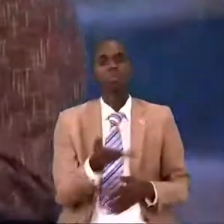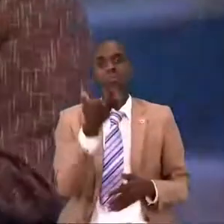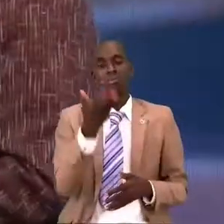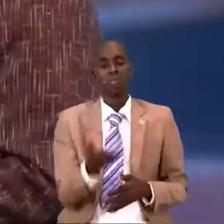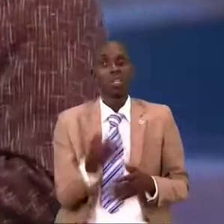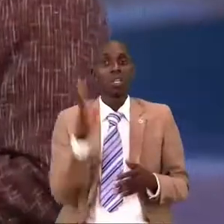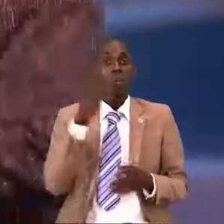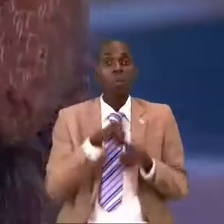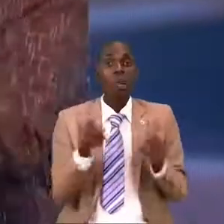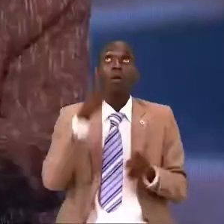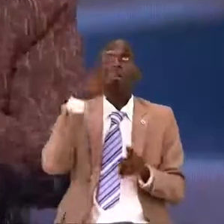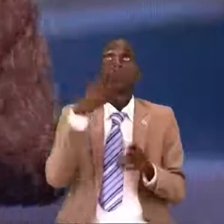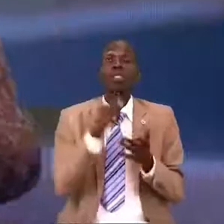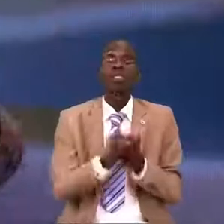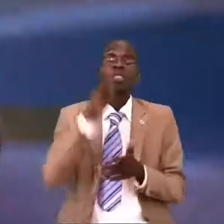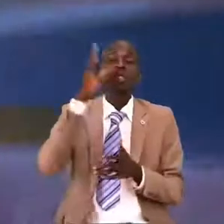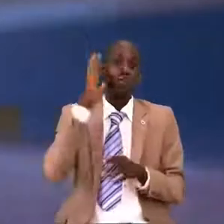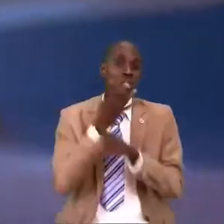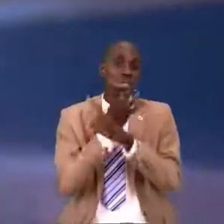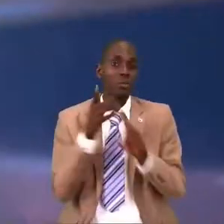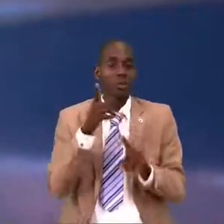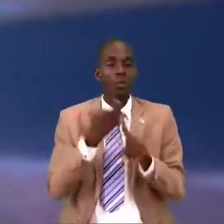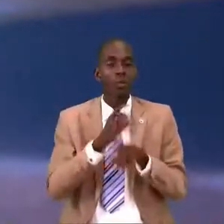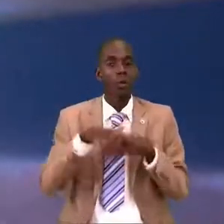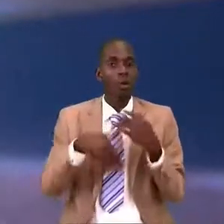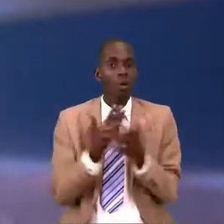Mais il y a un ennemi intérieur.